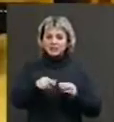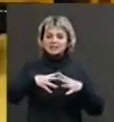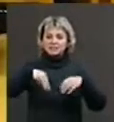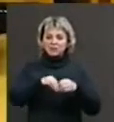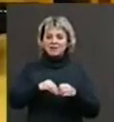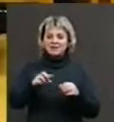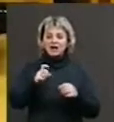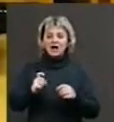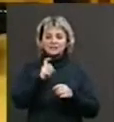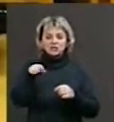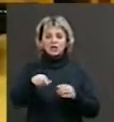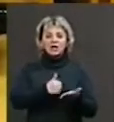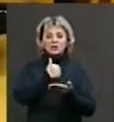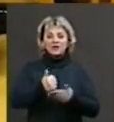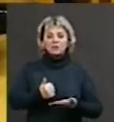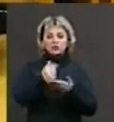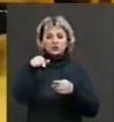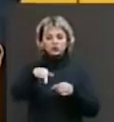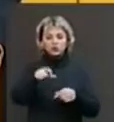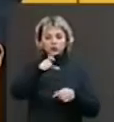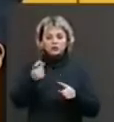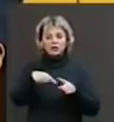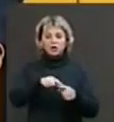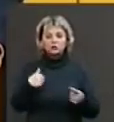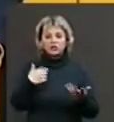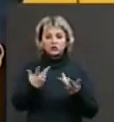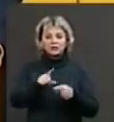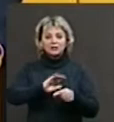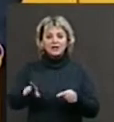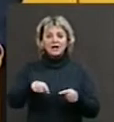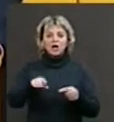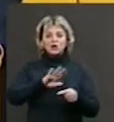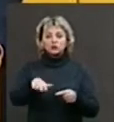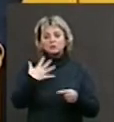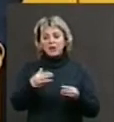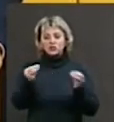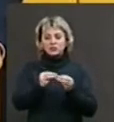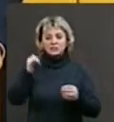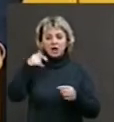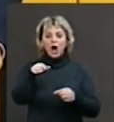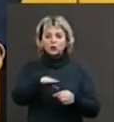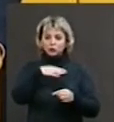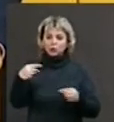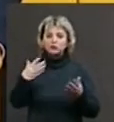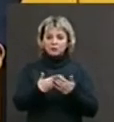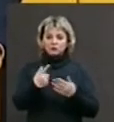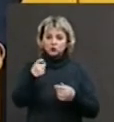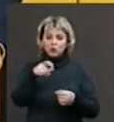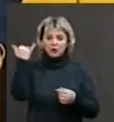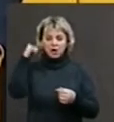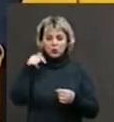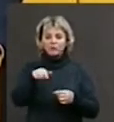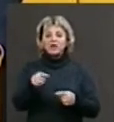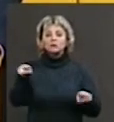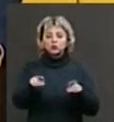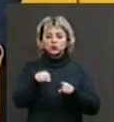семейные фермы. Главное поддержать тех людей, которые, я считаю, что не которые на сегодняшний день держат 5-10 голов, которые держат 100 голов. Потому что